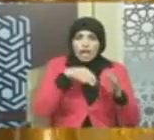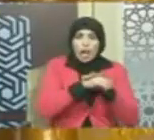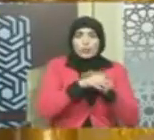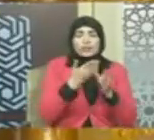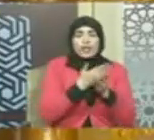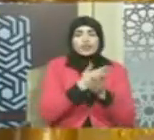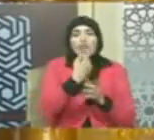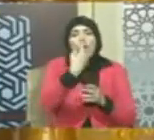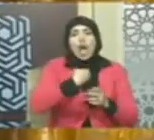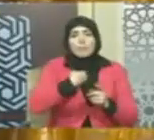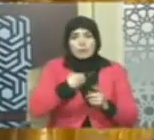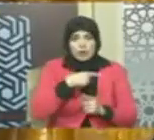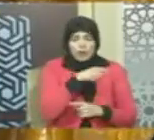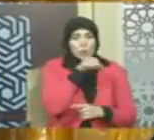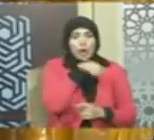فإنه لن يضيعني،